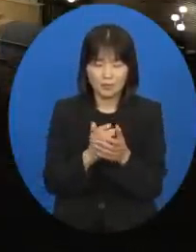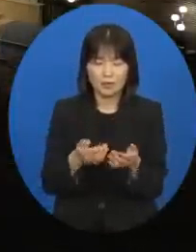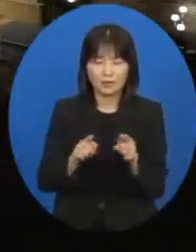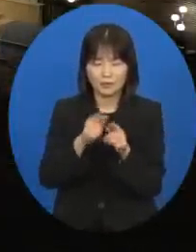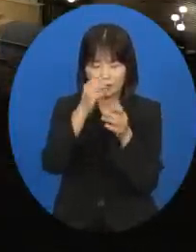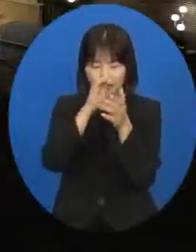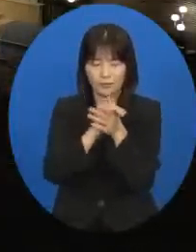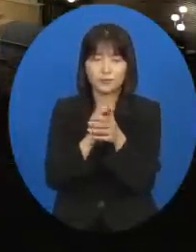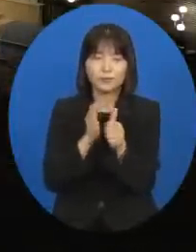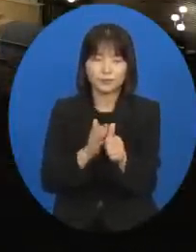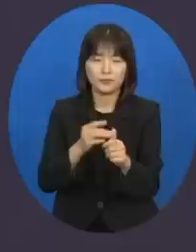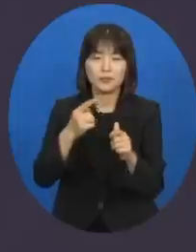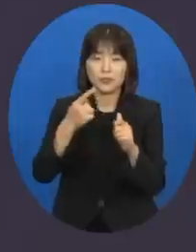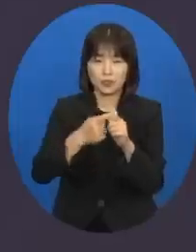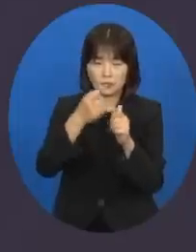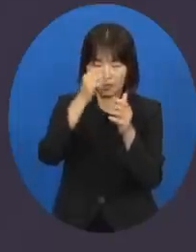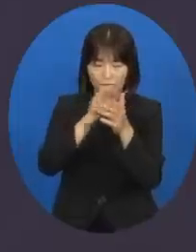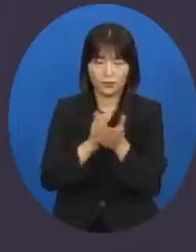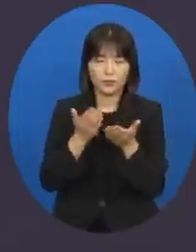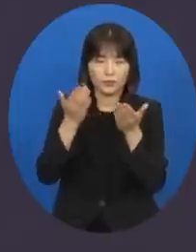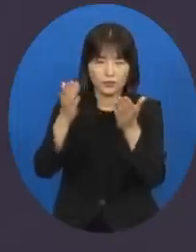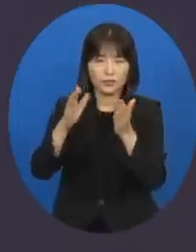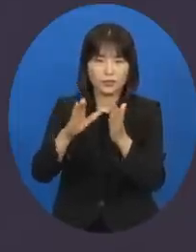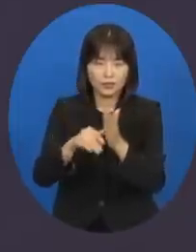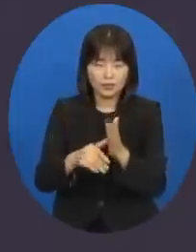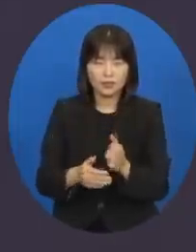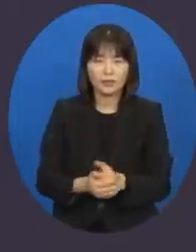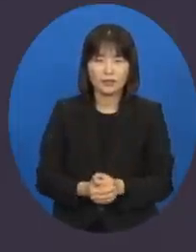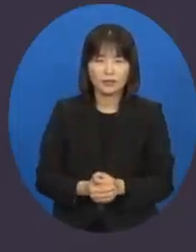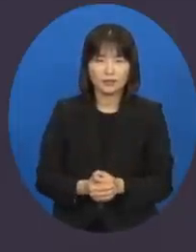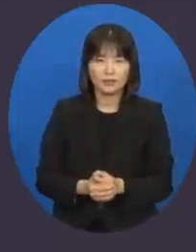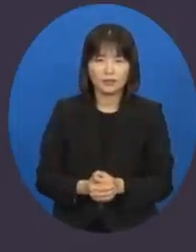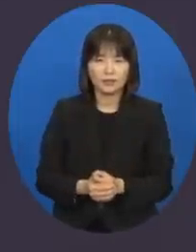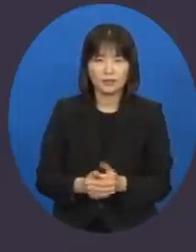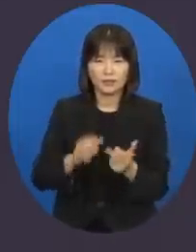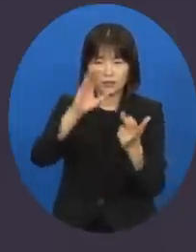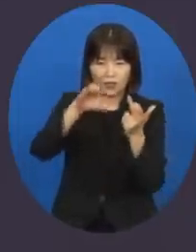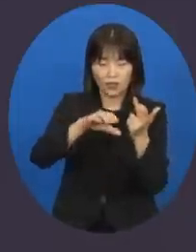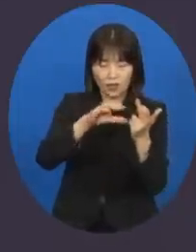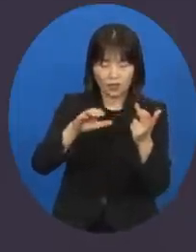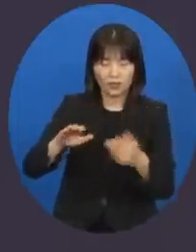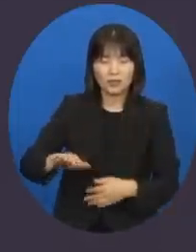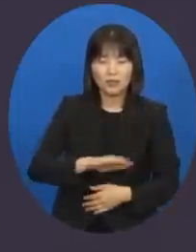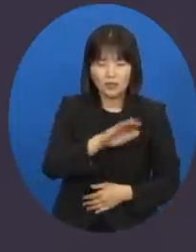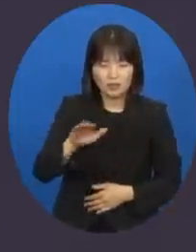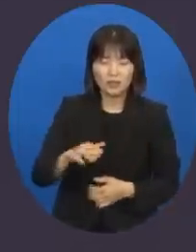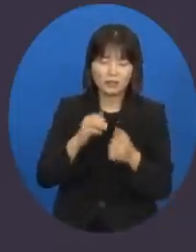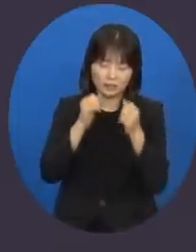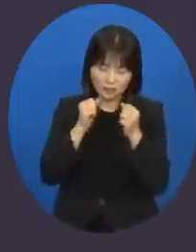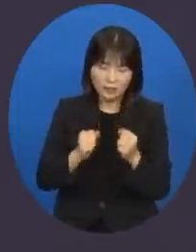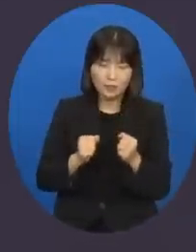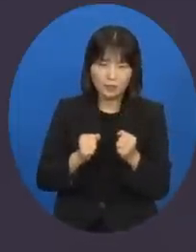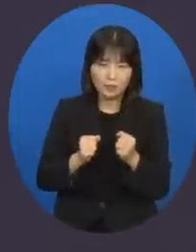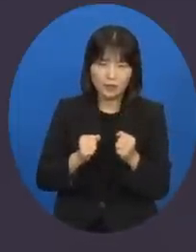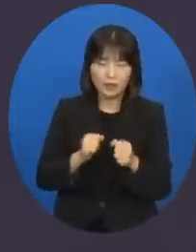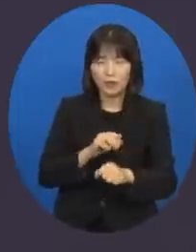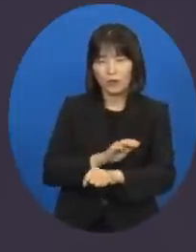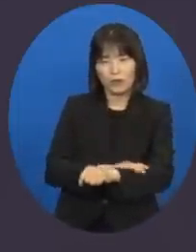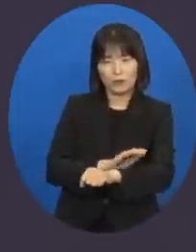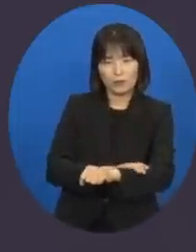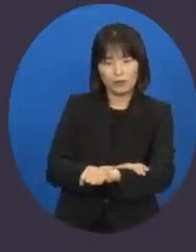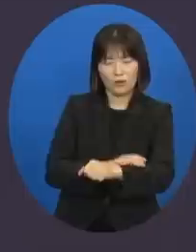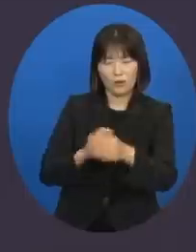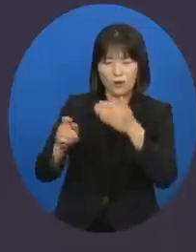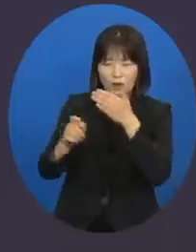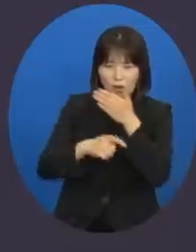기도하겠습니다. 우리 첫 번째로 기도할 때 그렇습니다. 거기에 저희가 있었습니다. 바로 그 왼편에